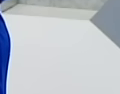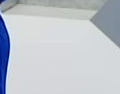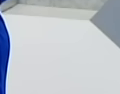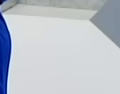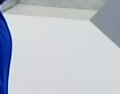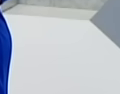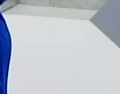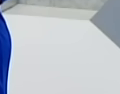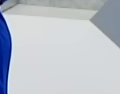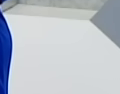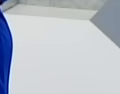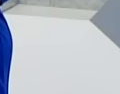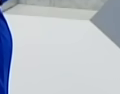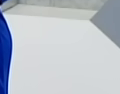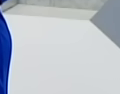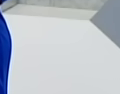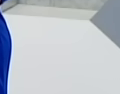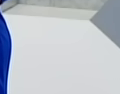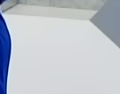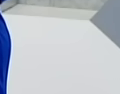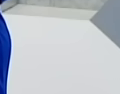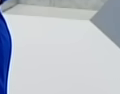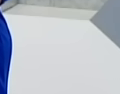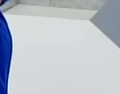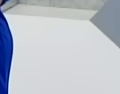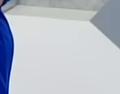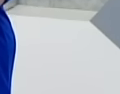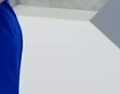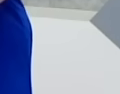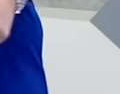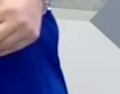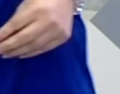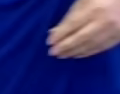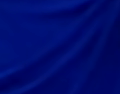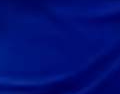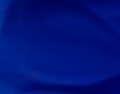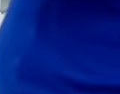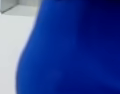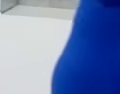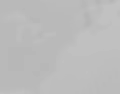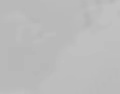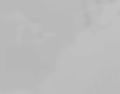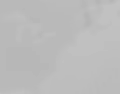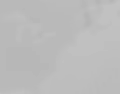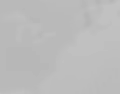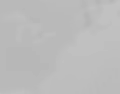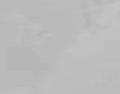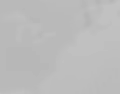www.gmanews.tv. Thank you.